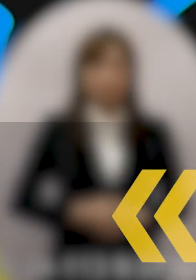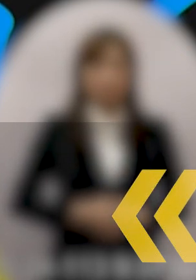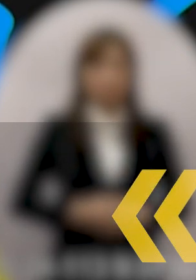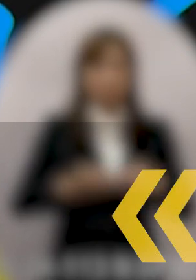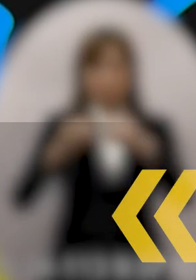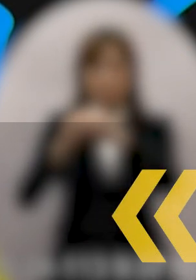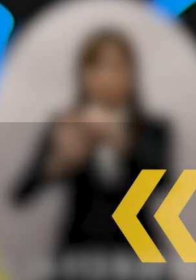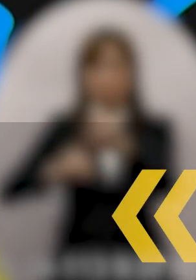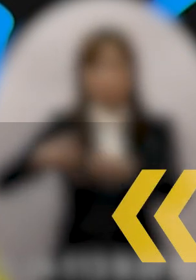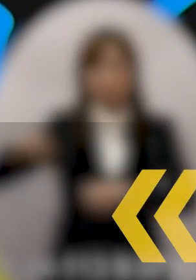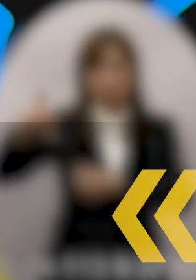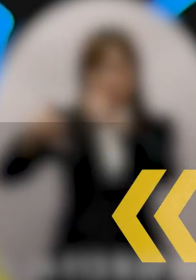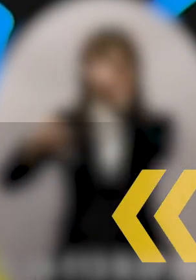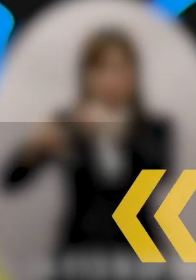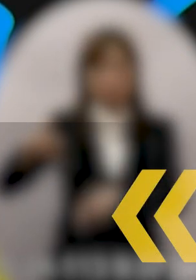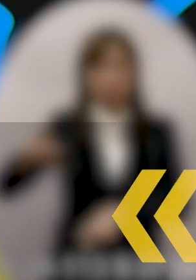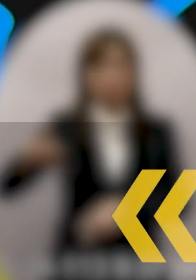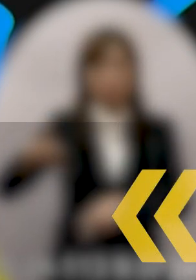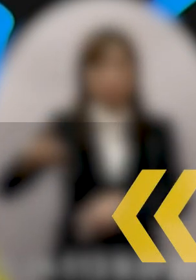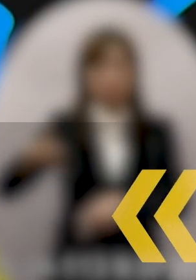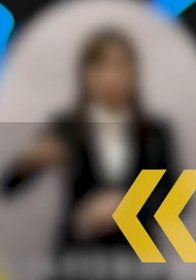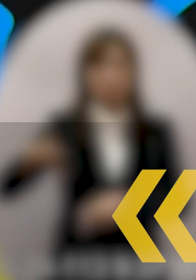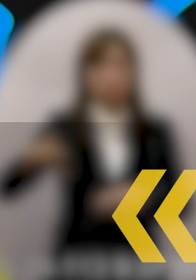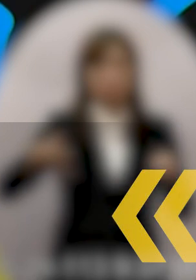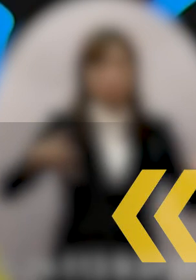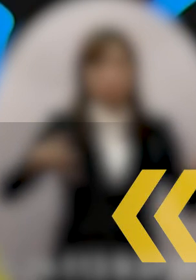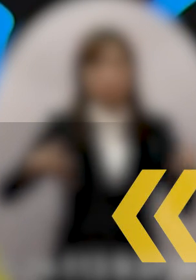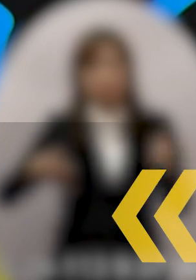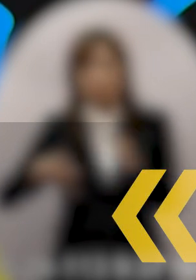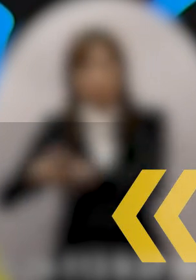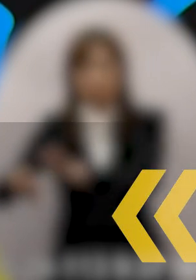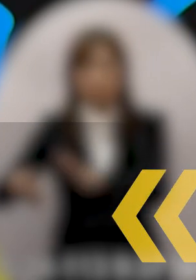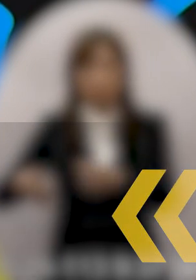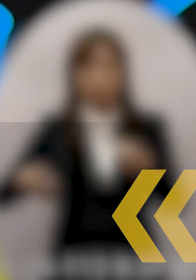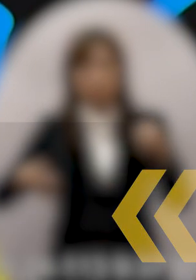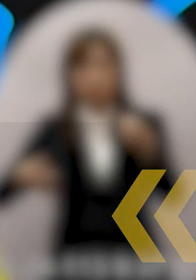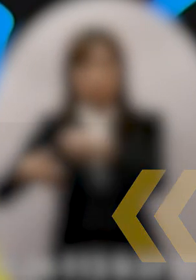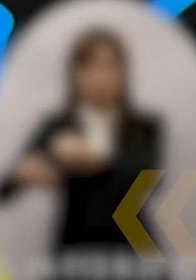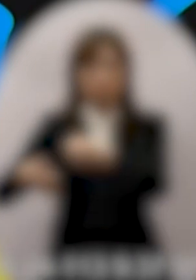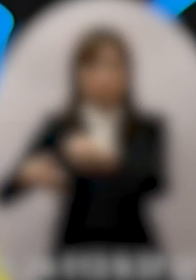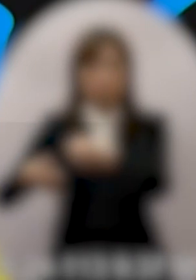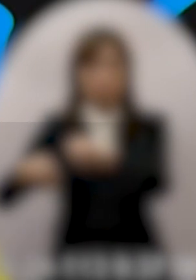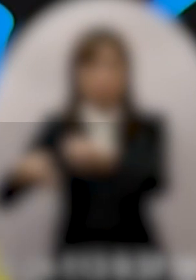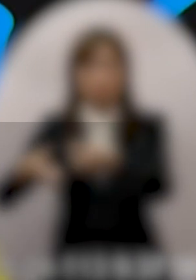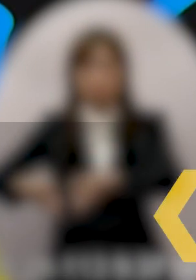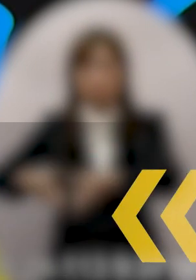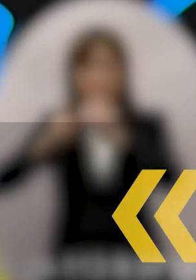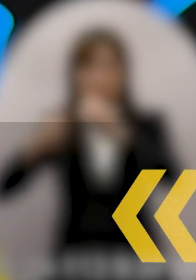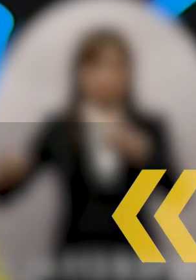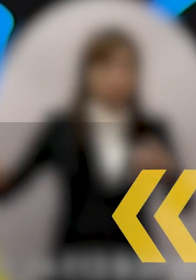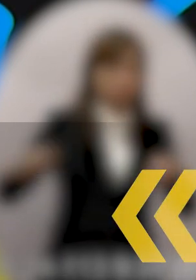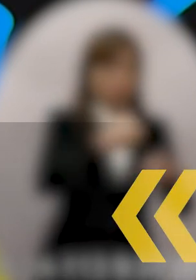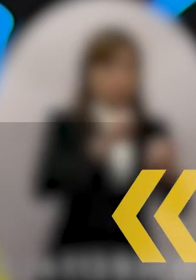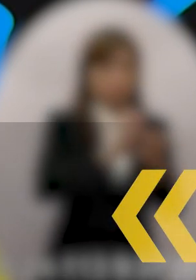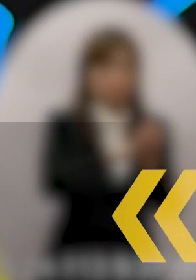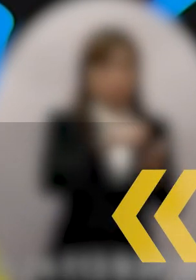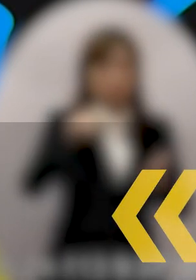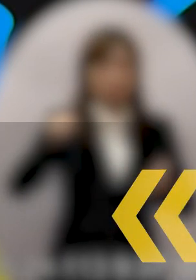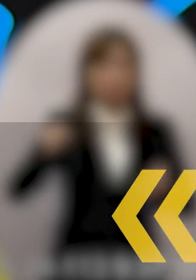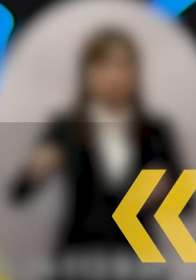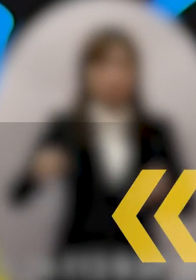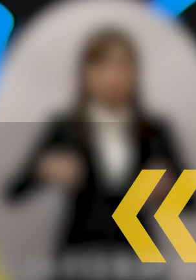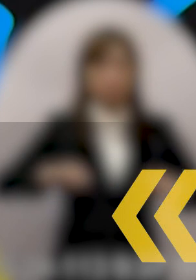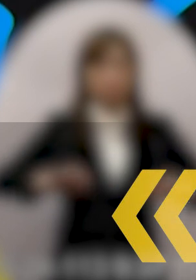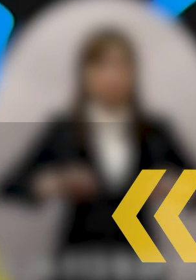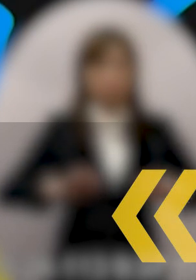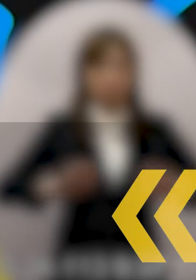玉珍委员也不过是被他推挤，被他打了一拳，反击之后，马上立刻不加思索，